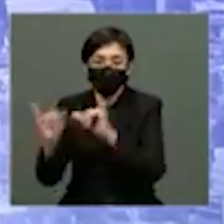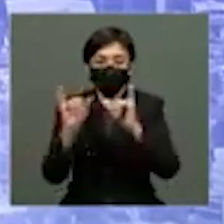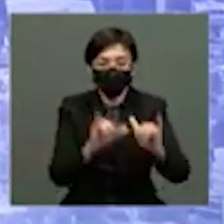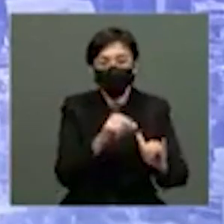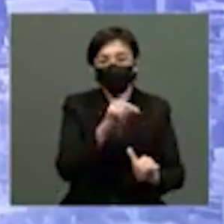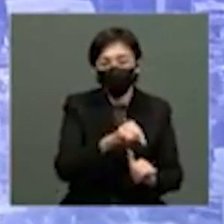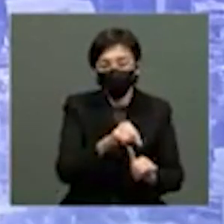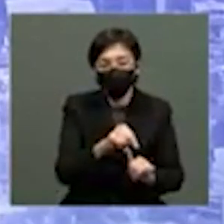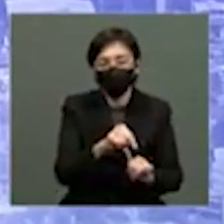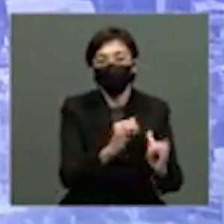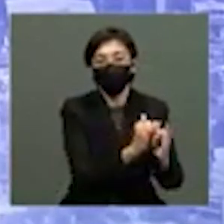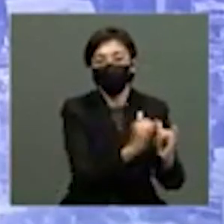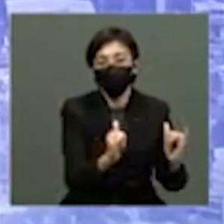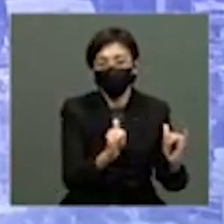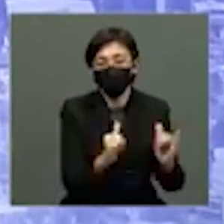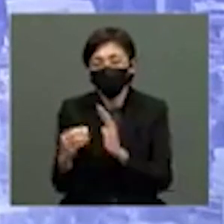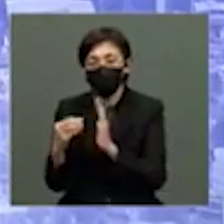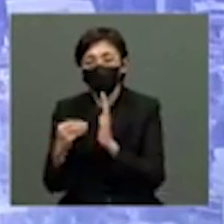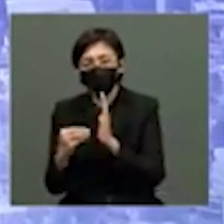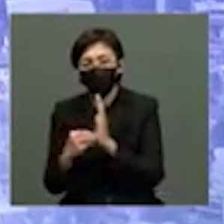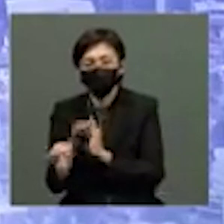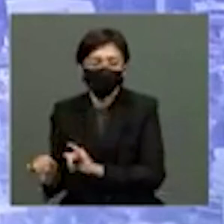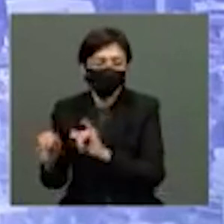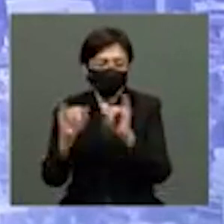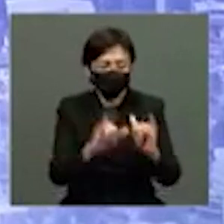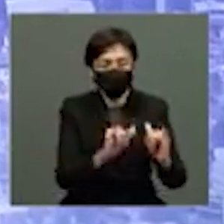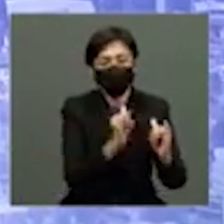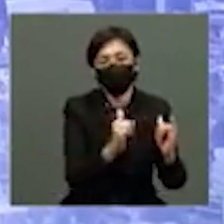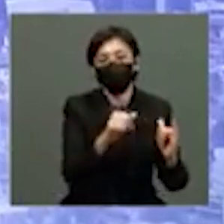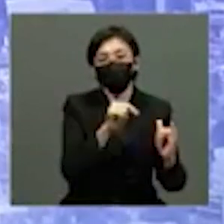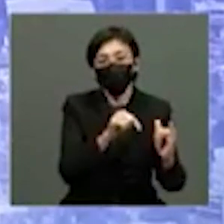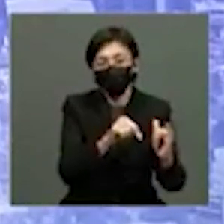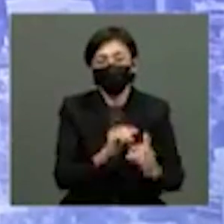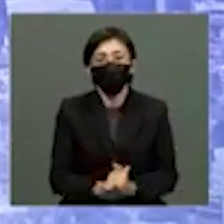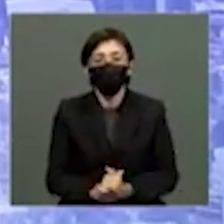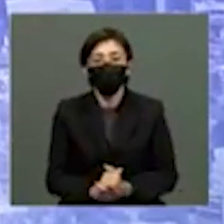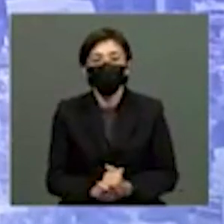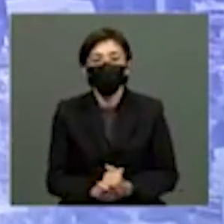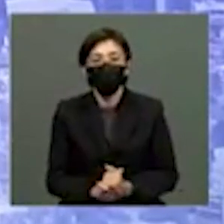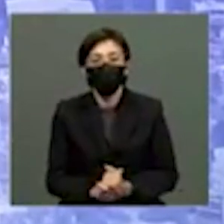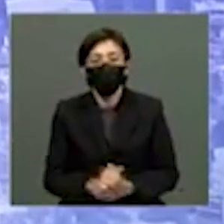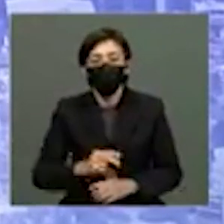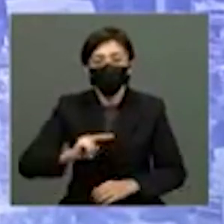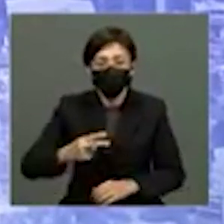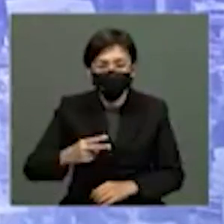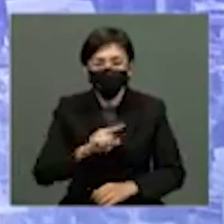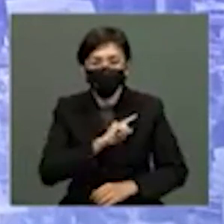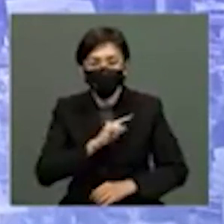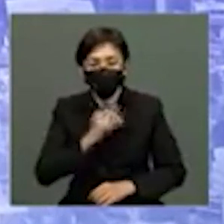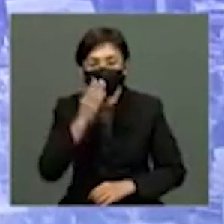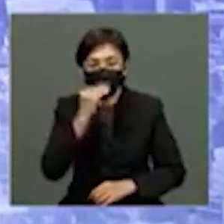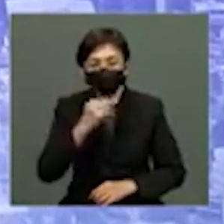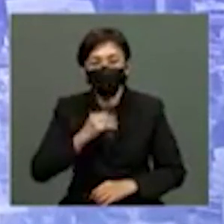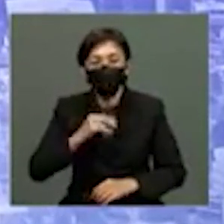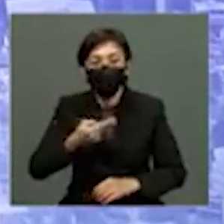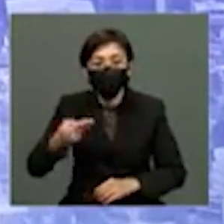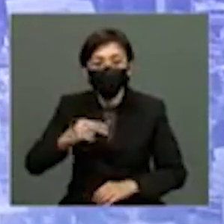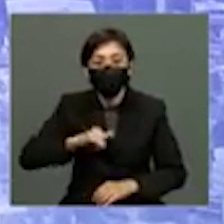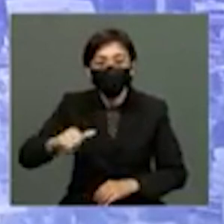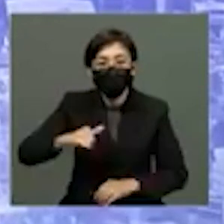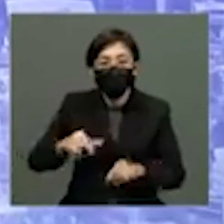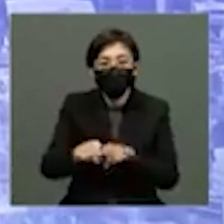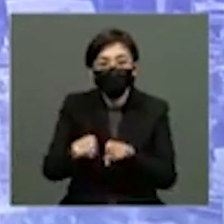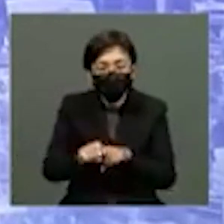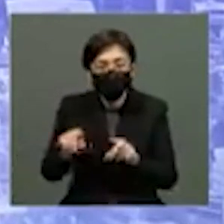ก็ช่วยรับจากทางกทม.ไปด้วยต้องขอขอบคุณเพราะว่าความคุ้นเคยไม่ว่าจะมีล่ามที่จะพูดภาษาเดียวกันกับเขาเราต้องดู